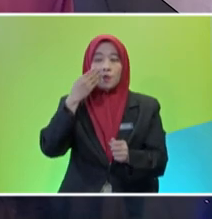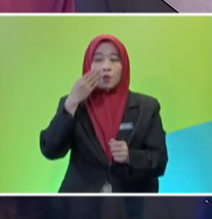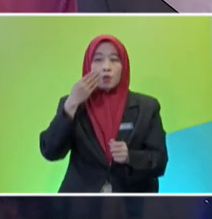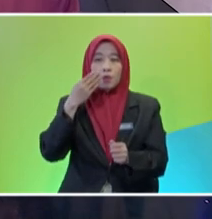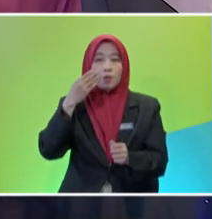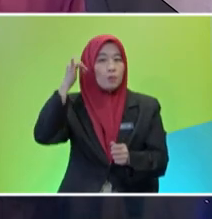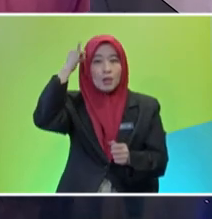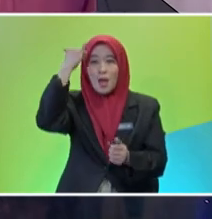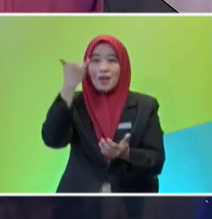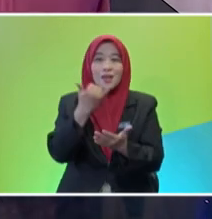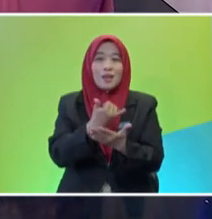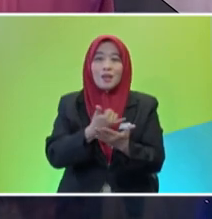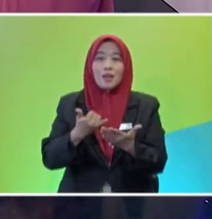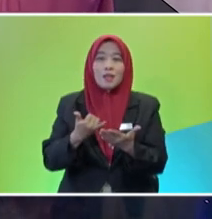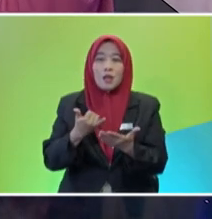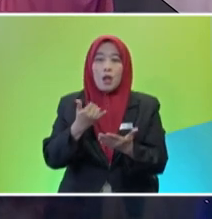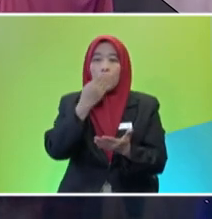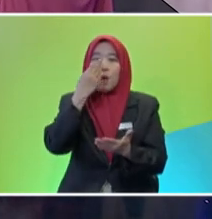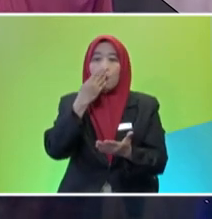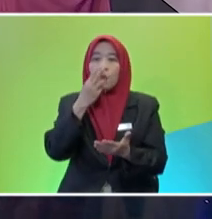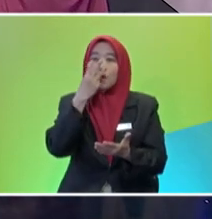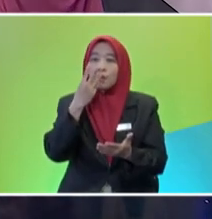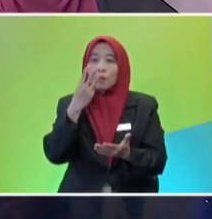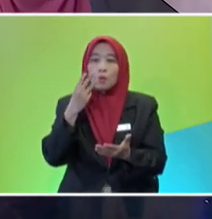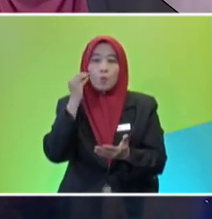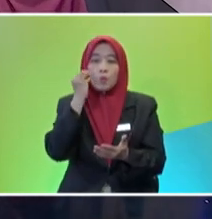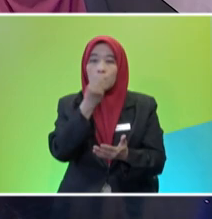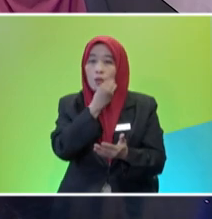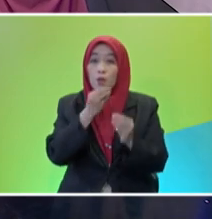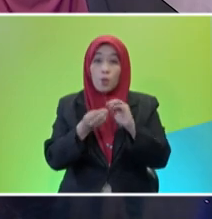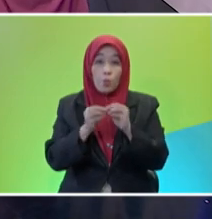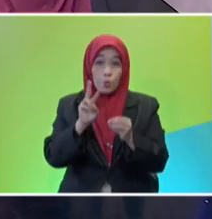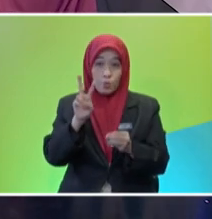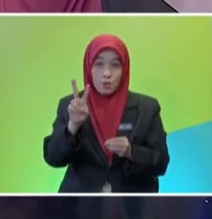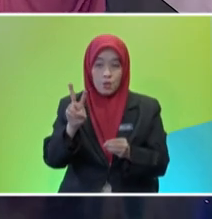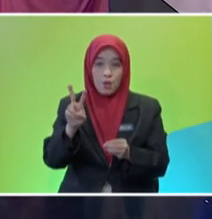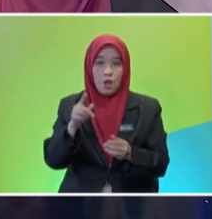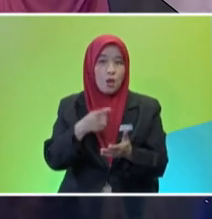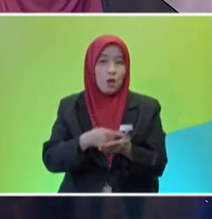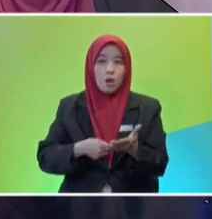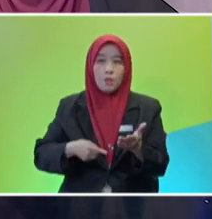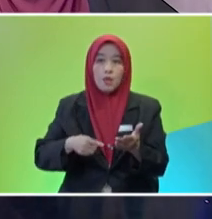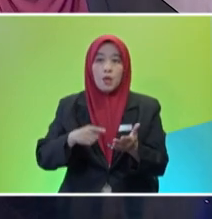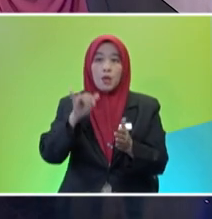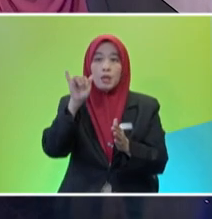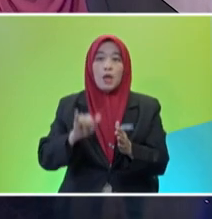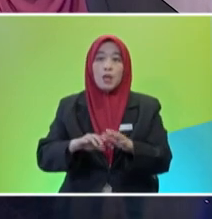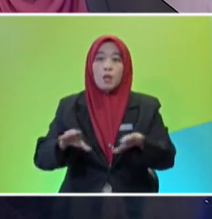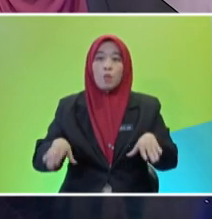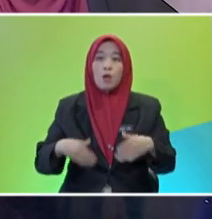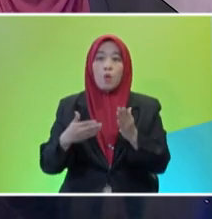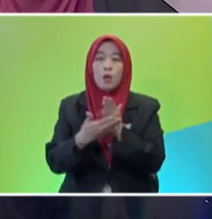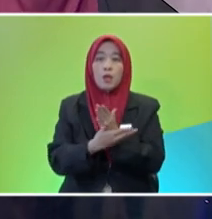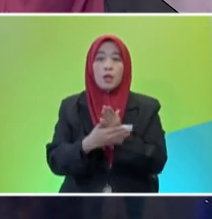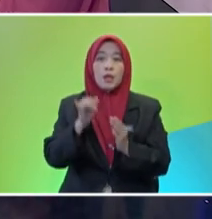bau menghayati wangi bunga itu. Okey. Seterusnya yang kedua tu Irfan. Baik. Apakah yang dibuat oleh budak yang